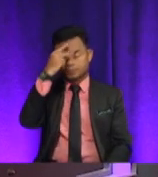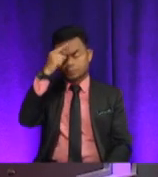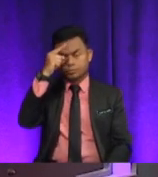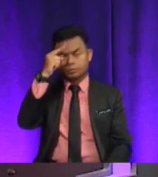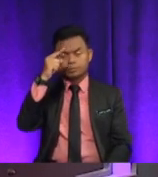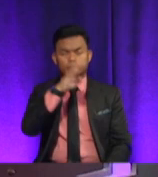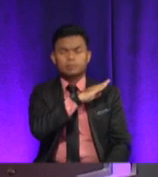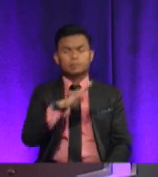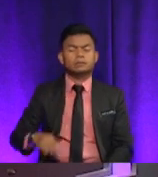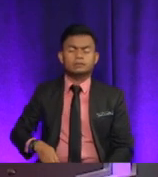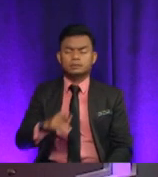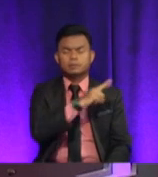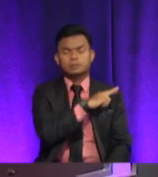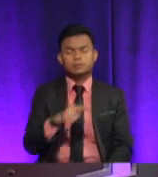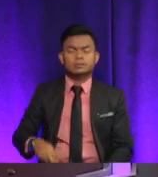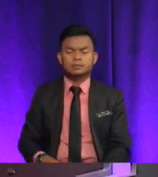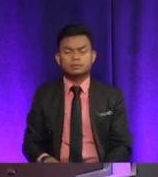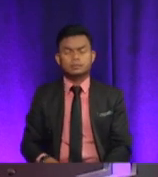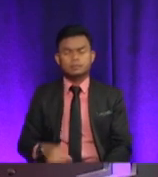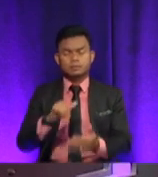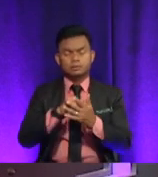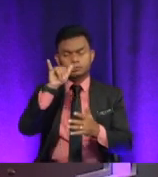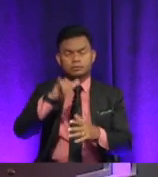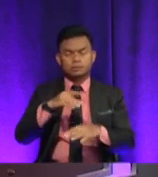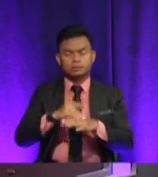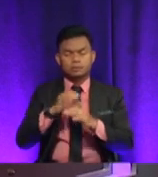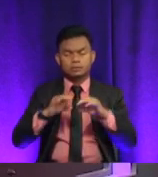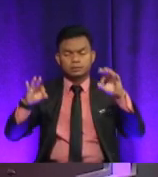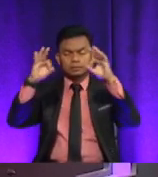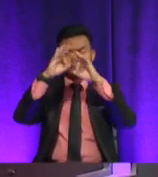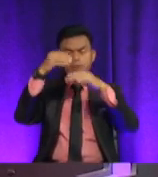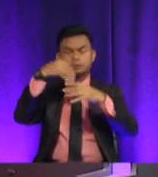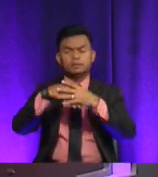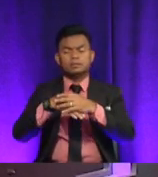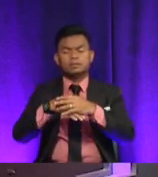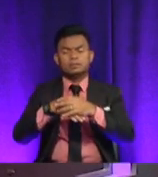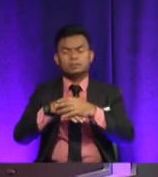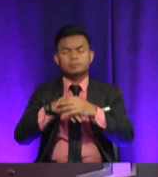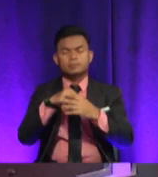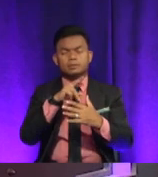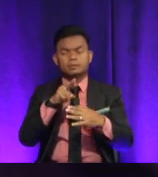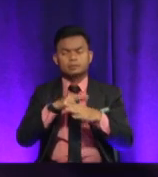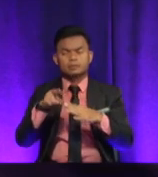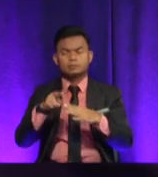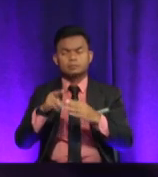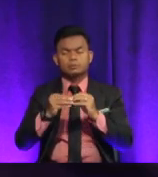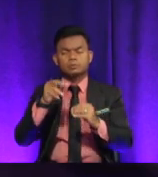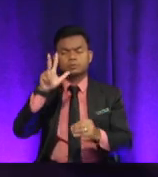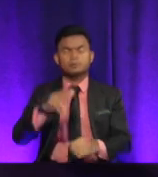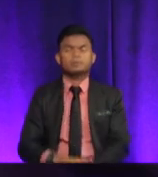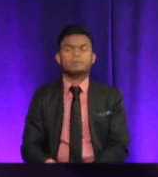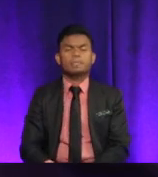diceritakan pada maksud rangkap yang ketiga Oke boleh paham tak murid-murid boleh Oke